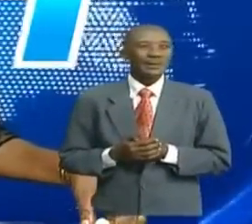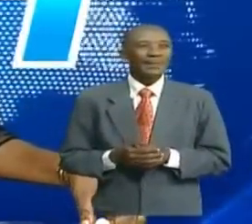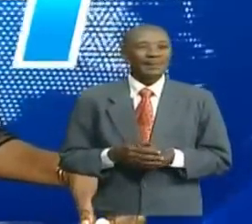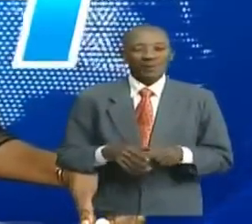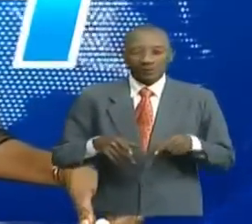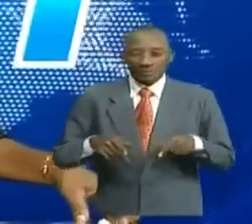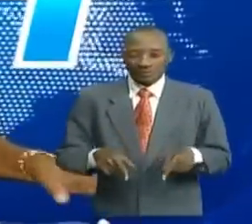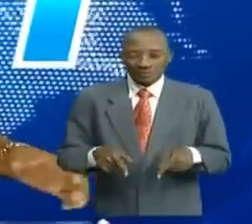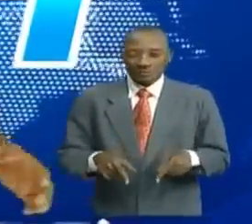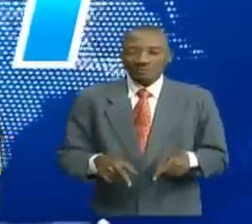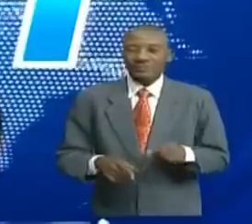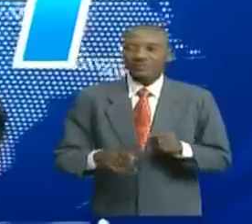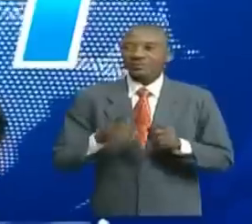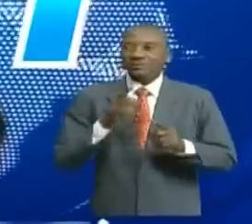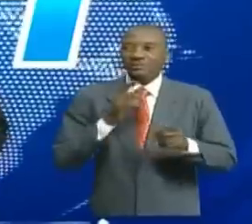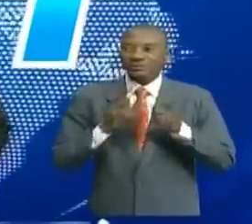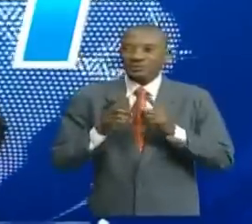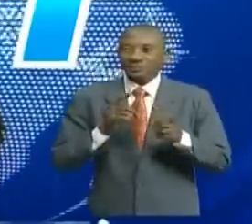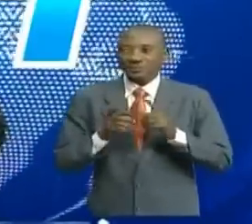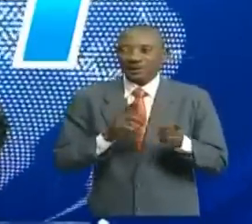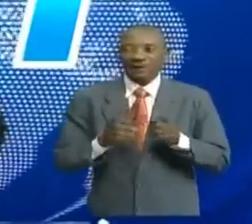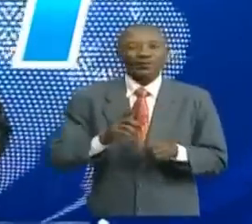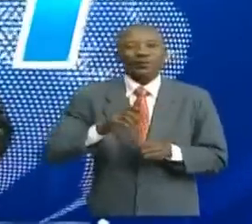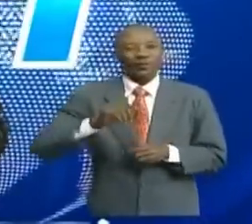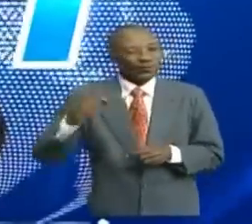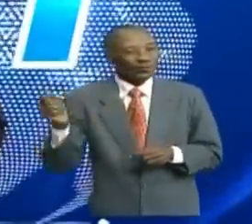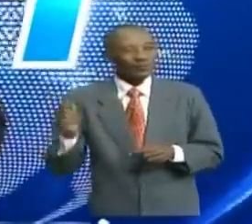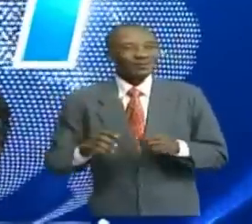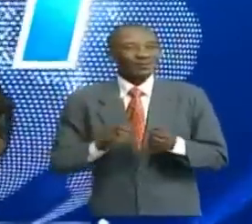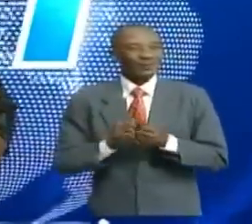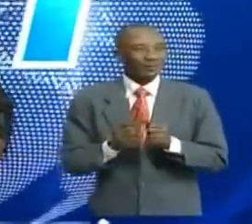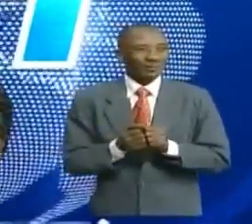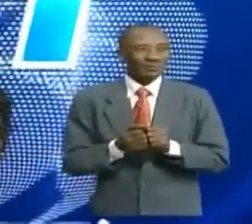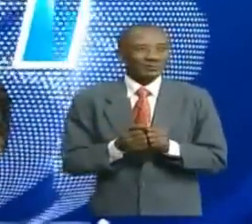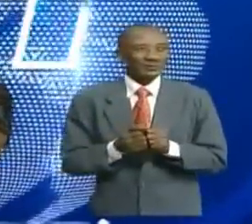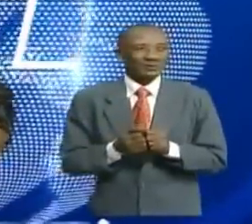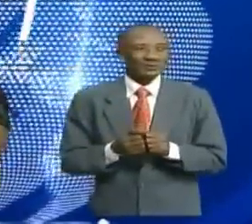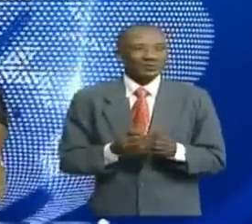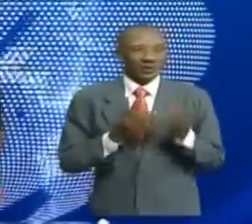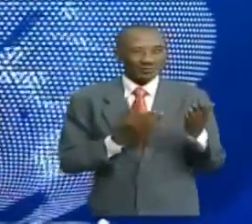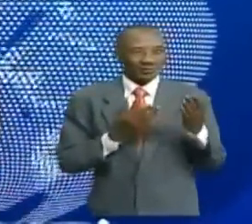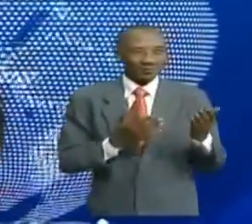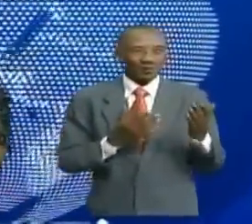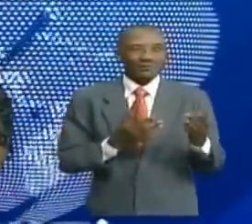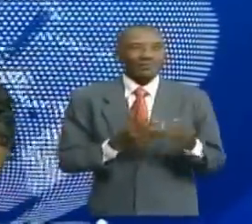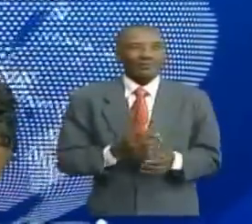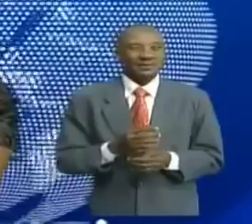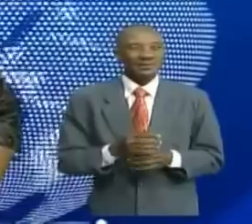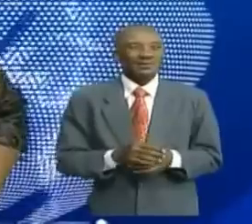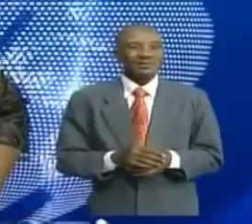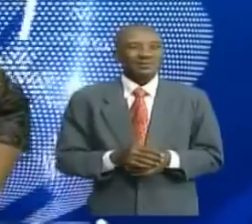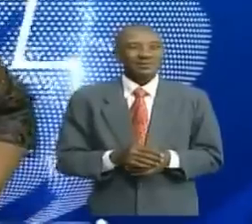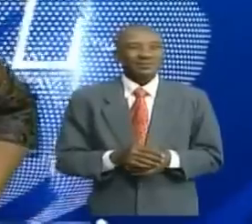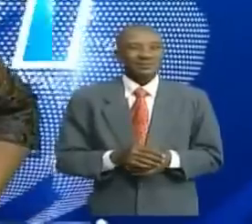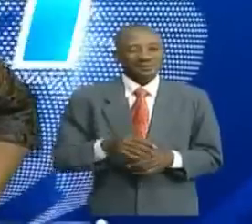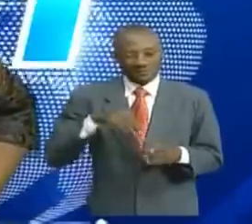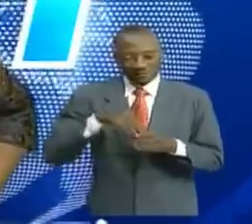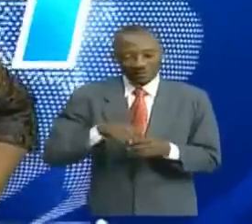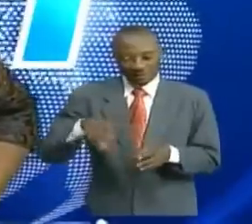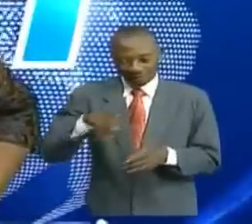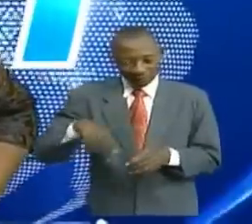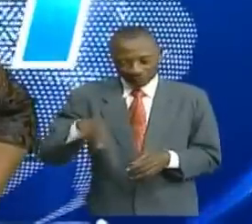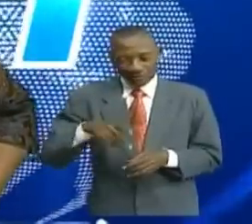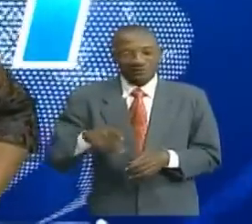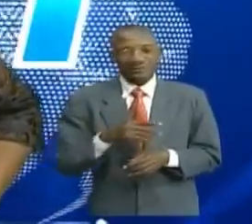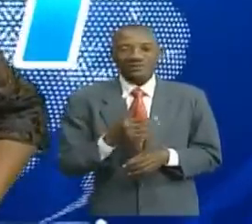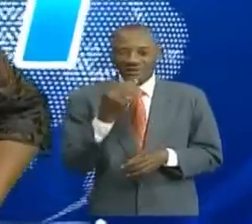CENI a déployé ses agents pour la sensibilisation et la vulgarisation, allais-je dire, à travers le pays. À Lubumbashi,